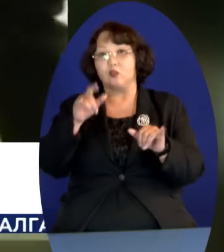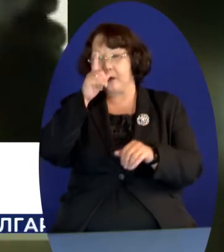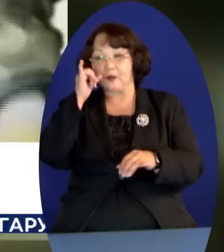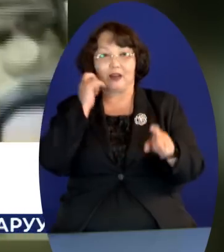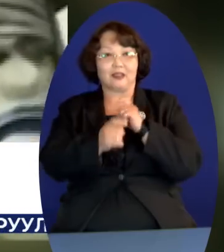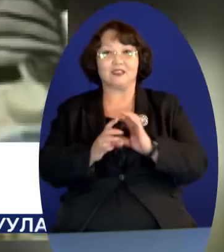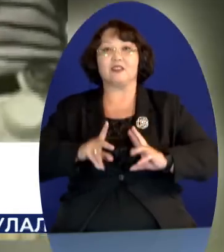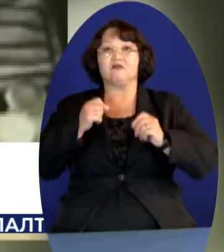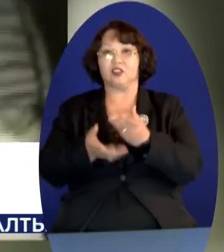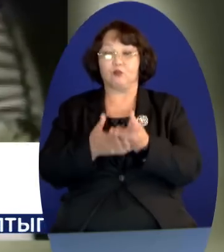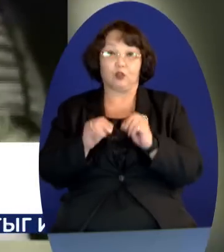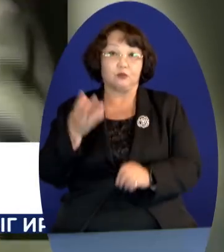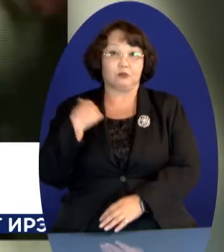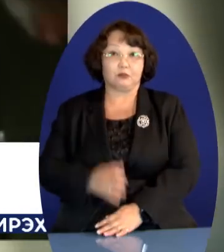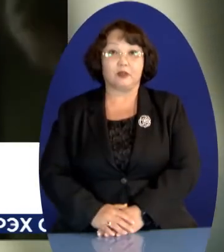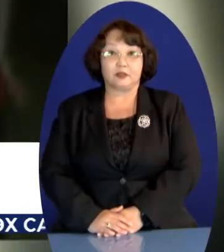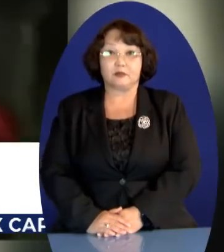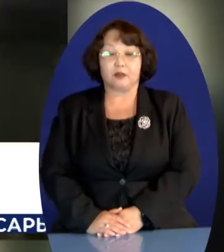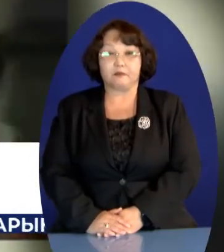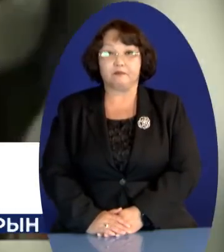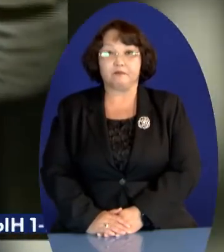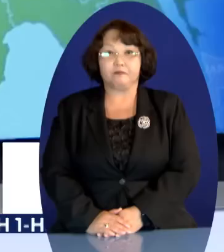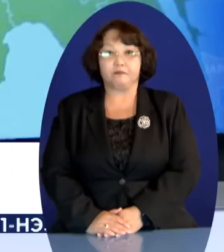сайжрахад тус төхөм болж ирсэн юм аа.